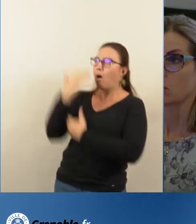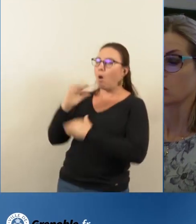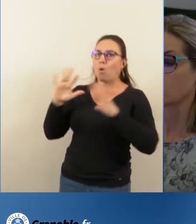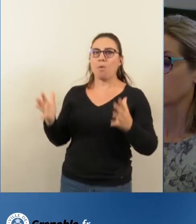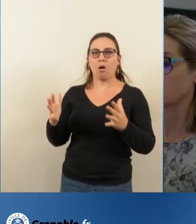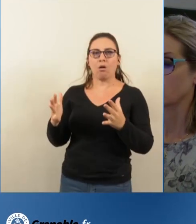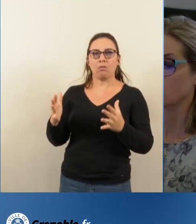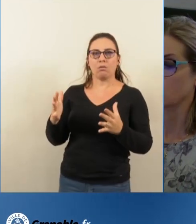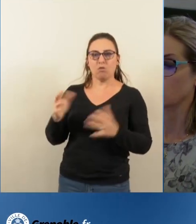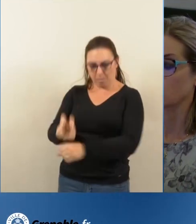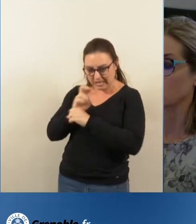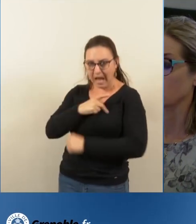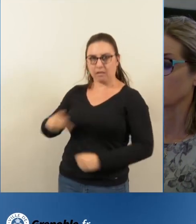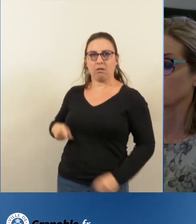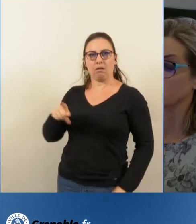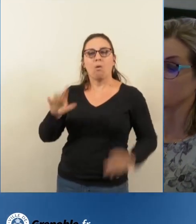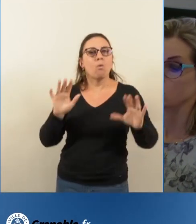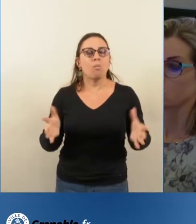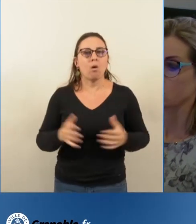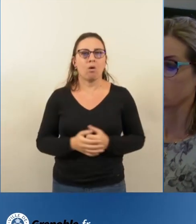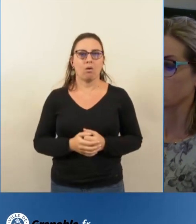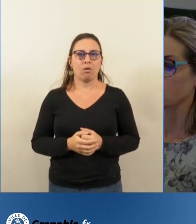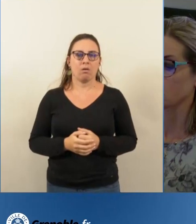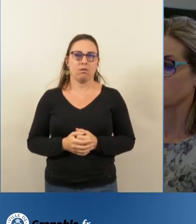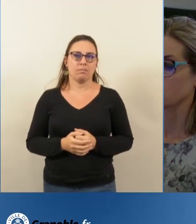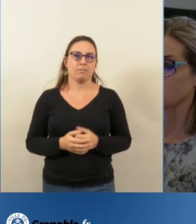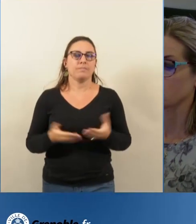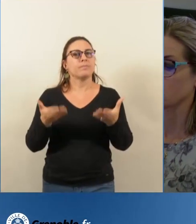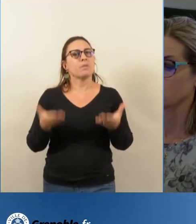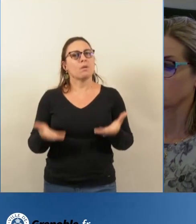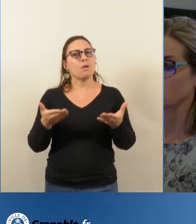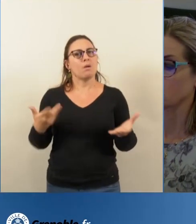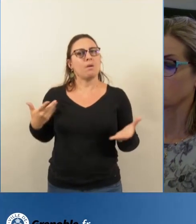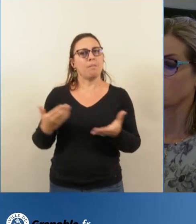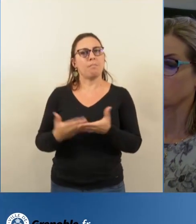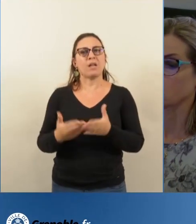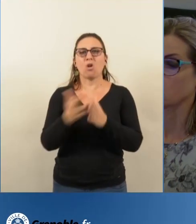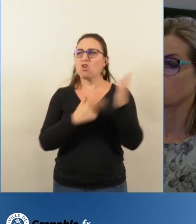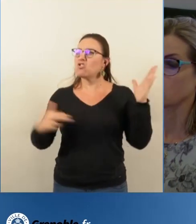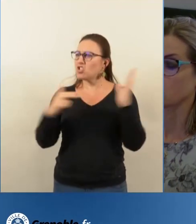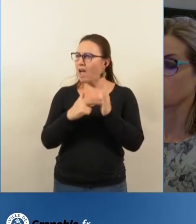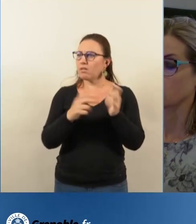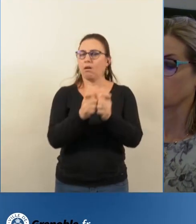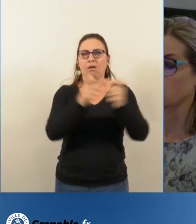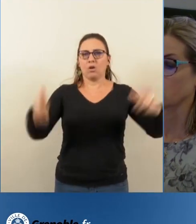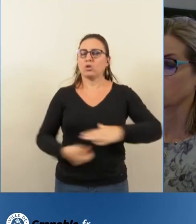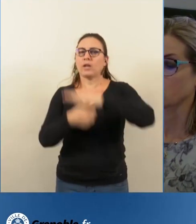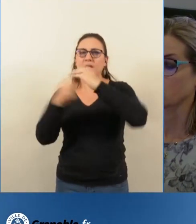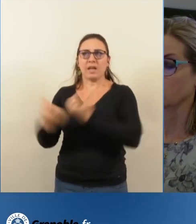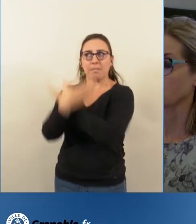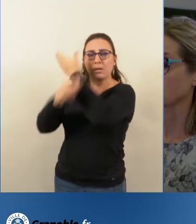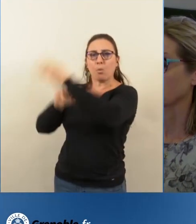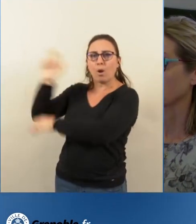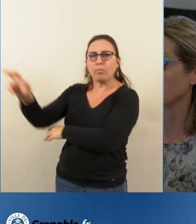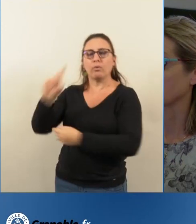leur demeure qu'il s'agisse d'aujourd'hui les centres les chartes de centralité de la métropole qu'il s'agisse du dossier